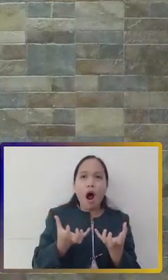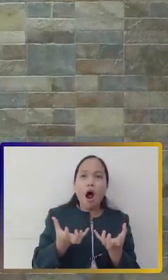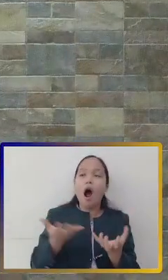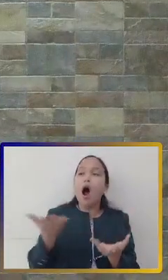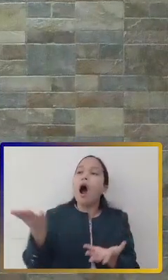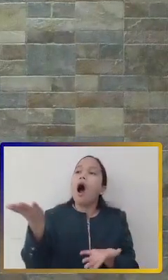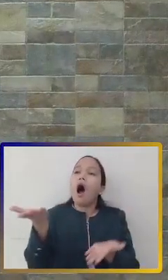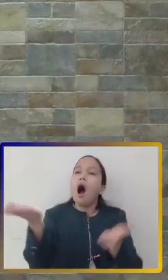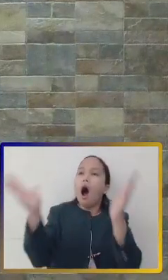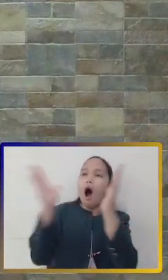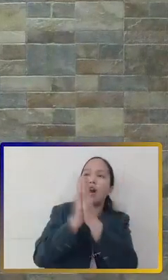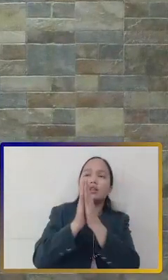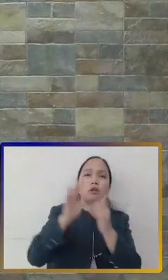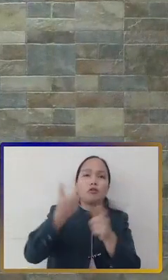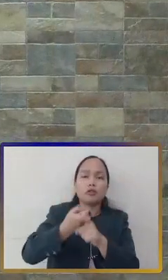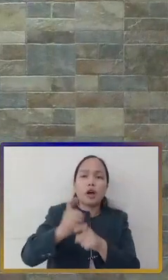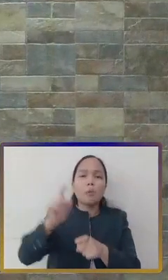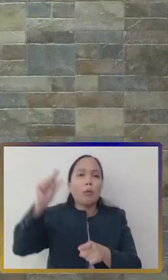bayan.